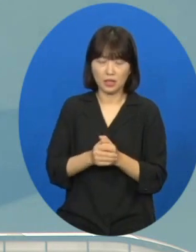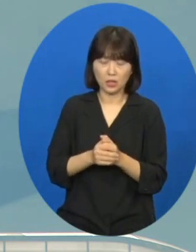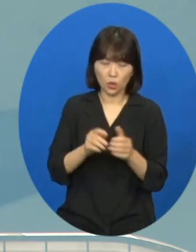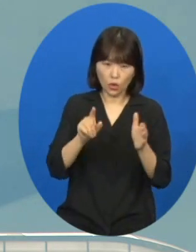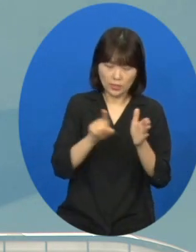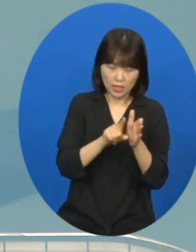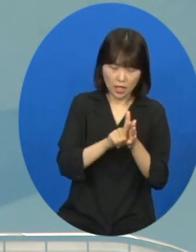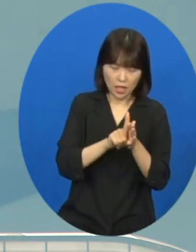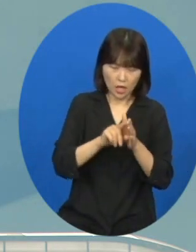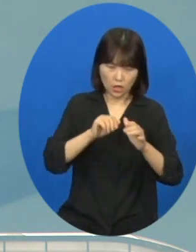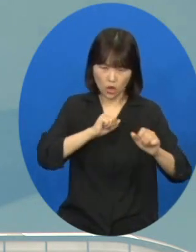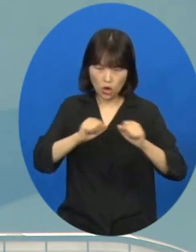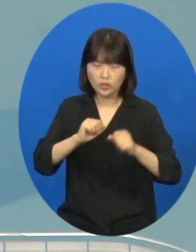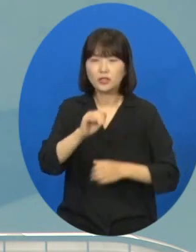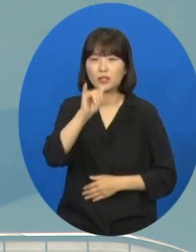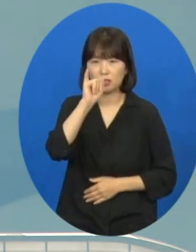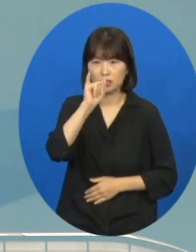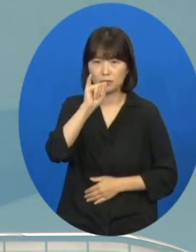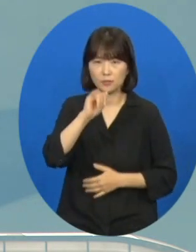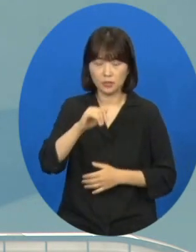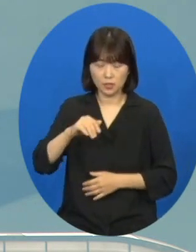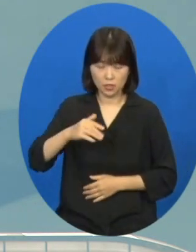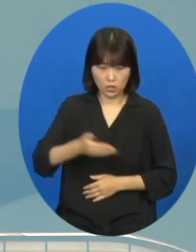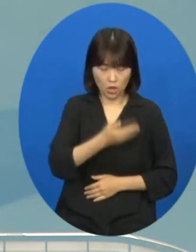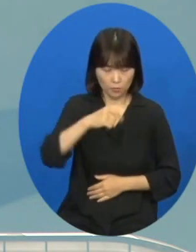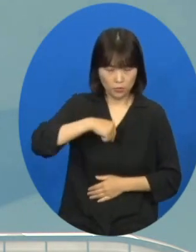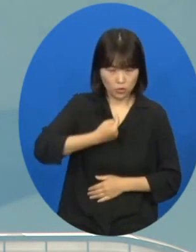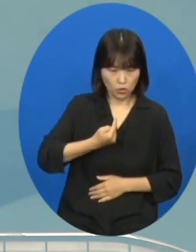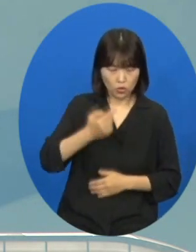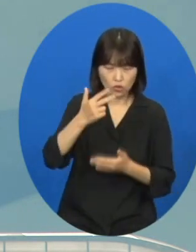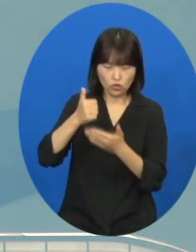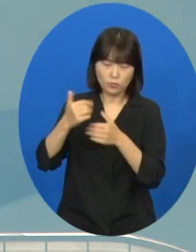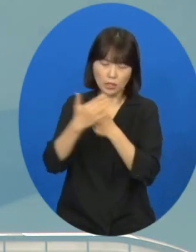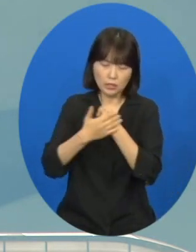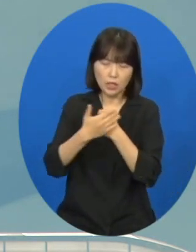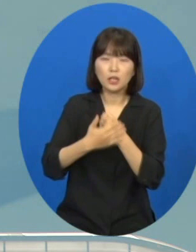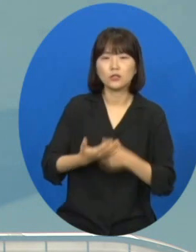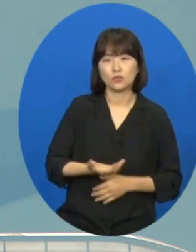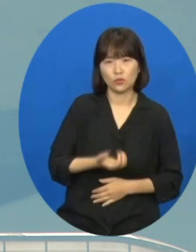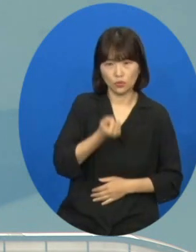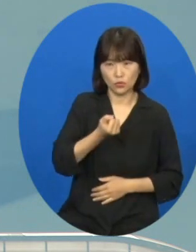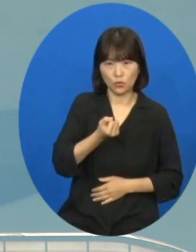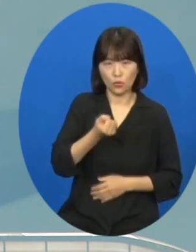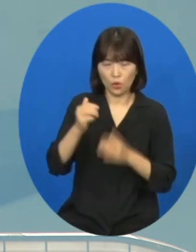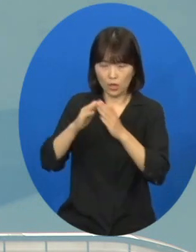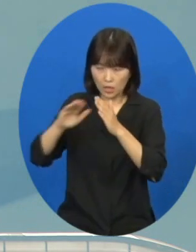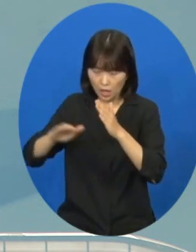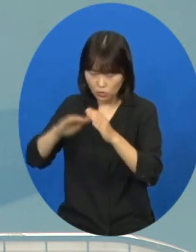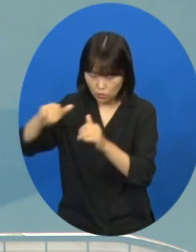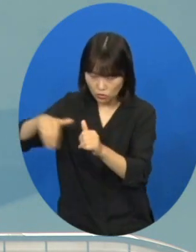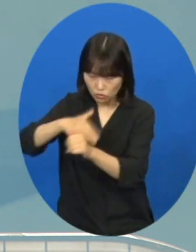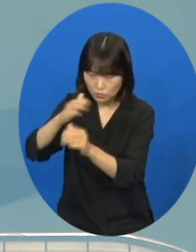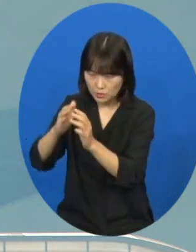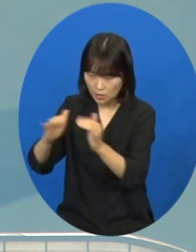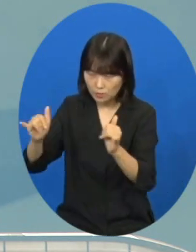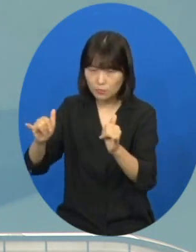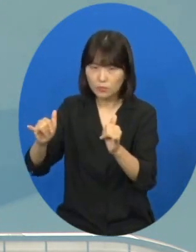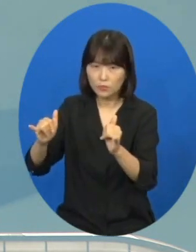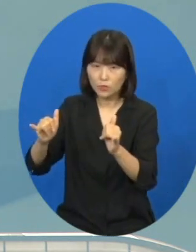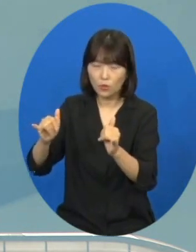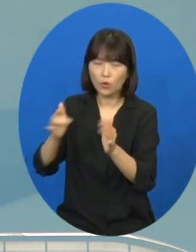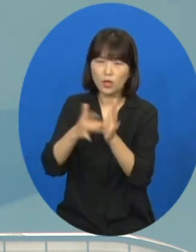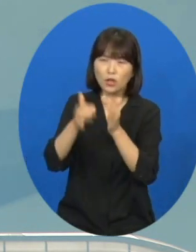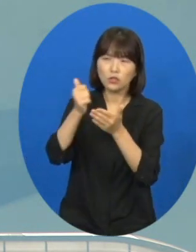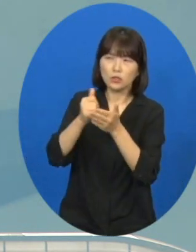역사가 일어나요. 여러분 스스로도 주님의 은혜를 누리고, 가족도 주변 사람들도 아, 예수 믿는